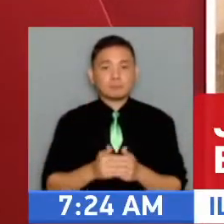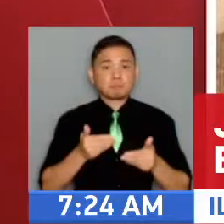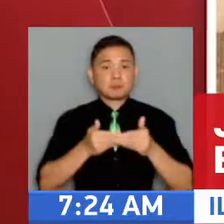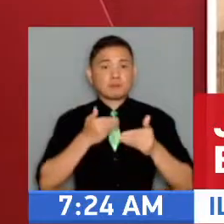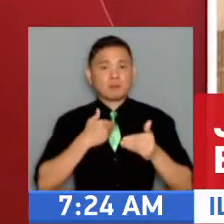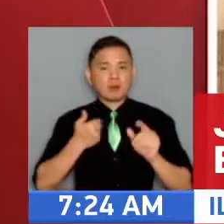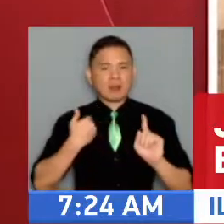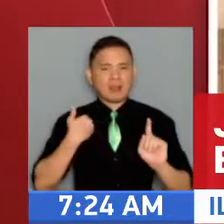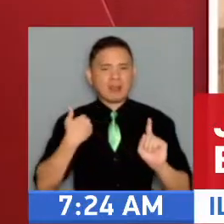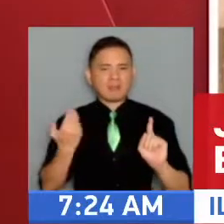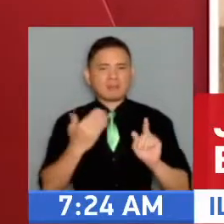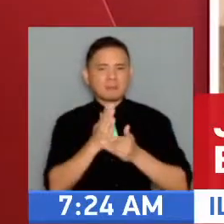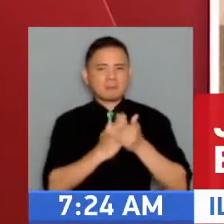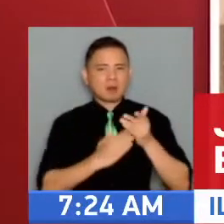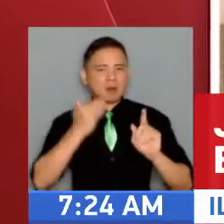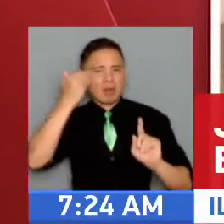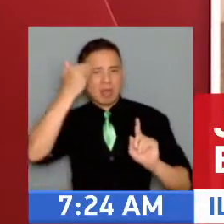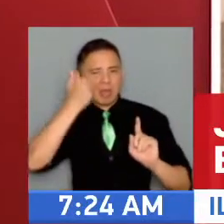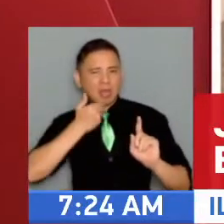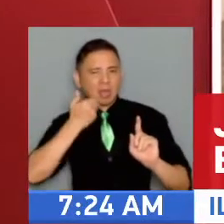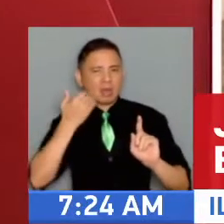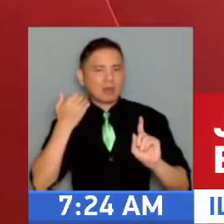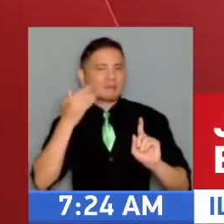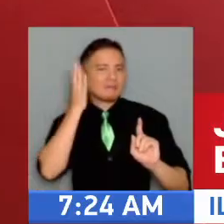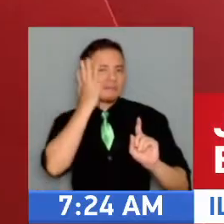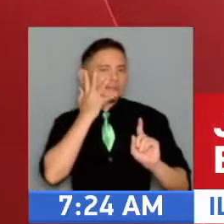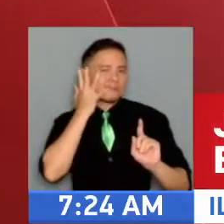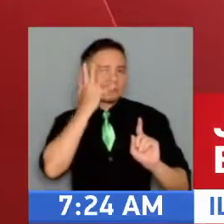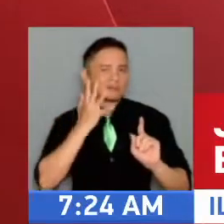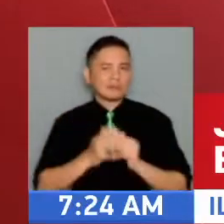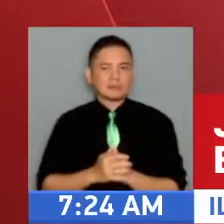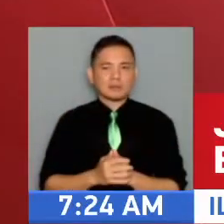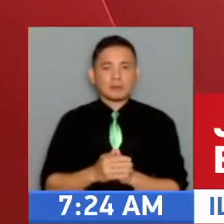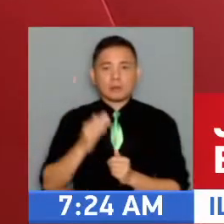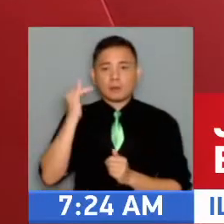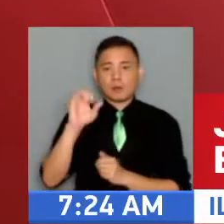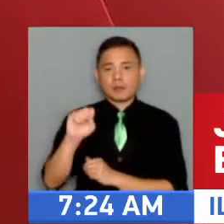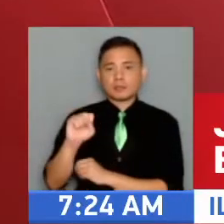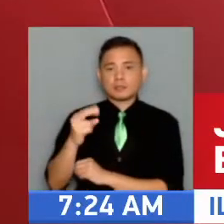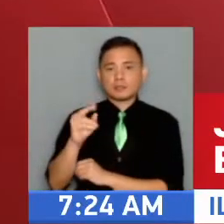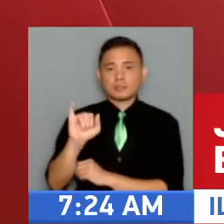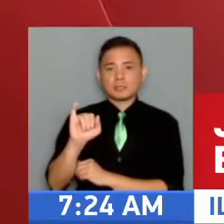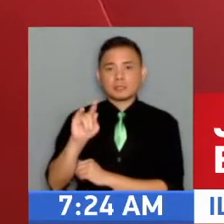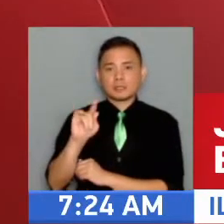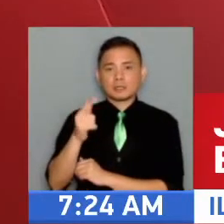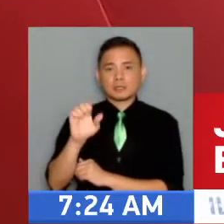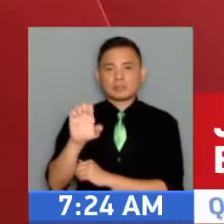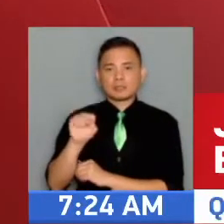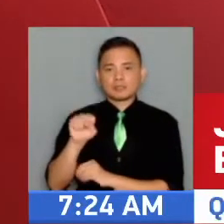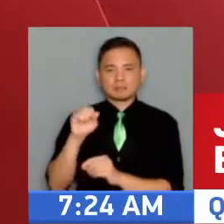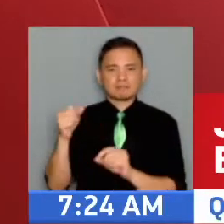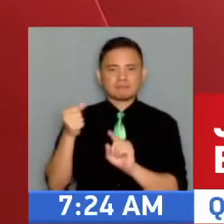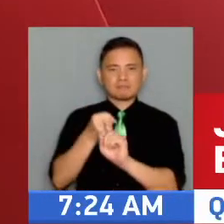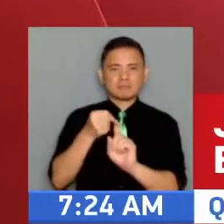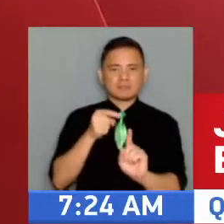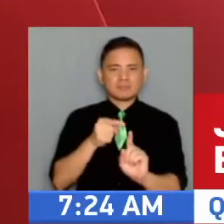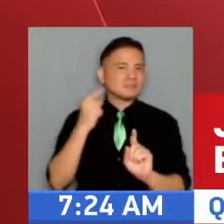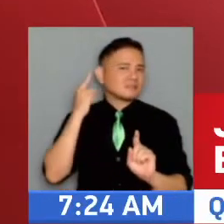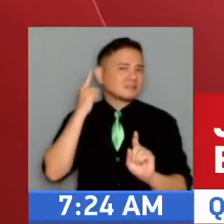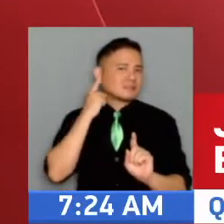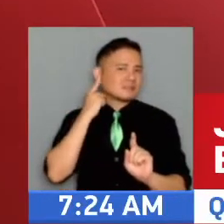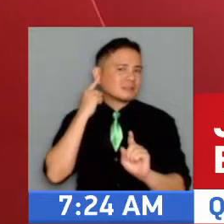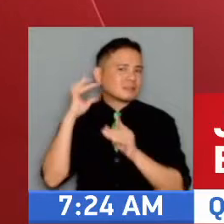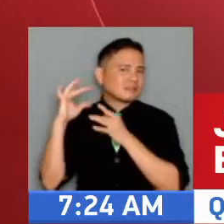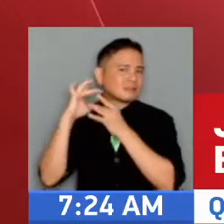paralysis. Ayon sa isang clinic sa Amerika dahil ito sa shingles sa kanyang facial nerve na malapit sa tenga. Matatanda ang natigil ng Justice World